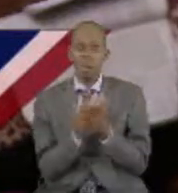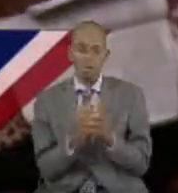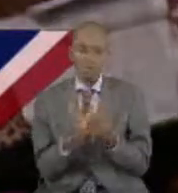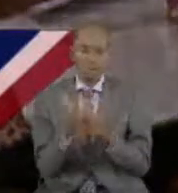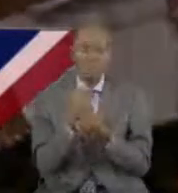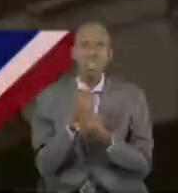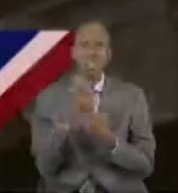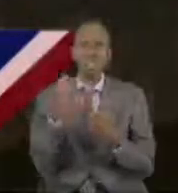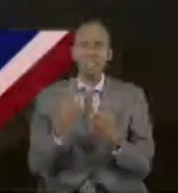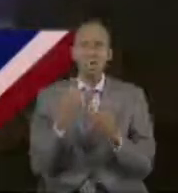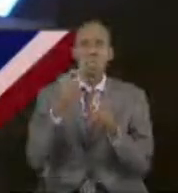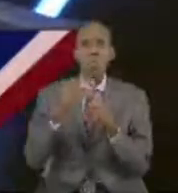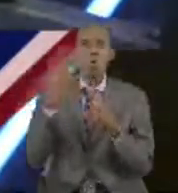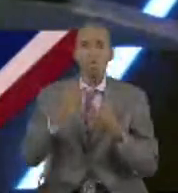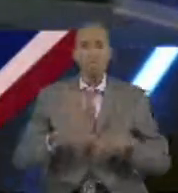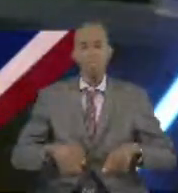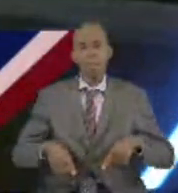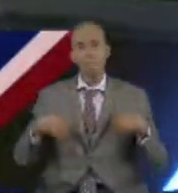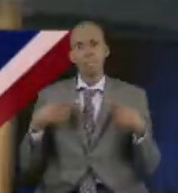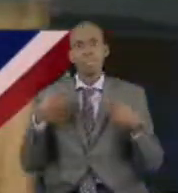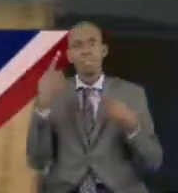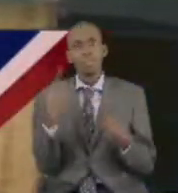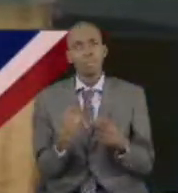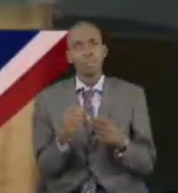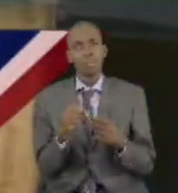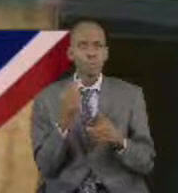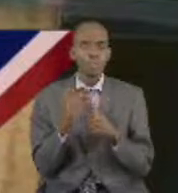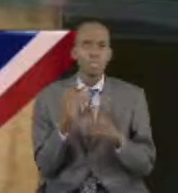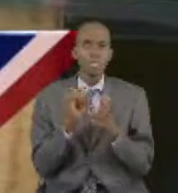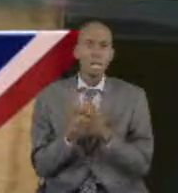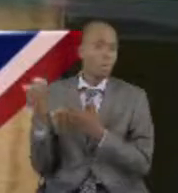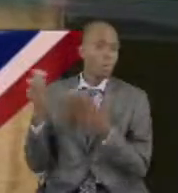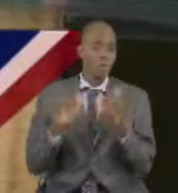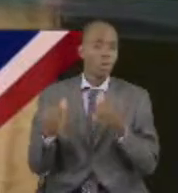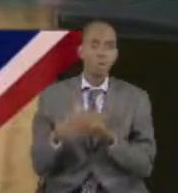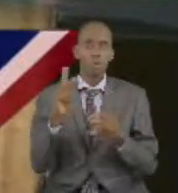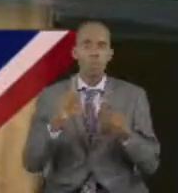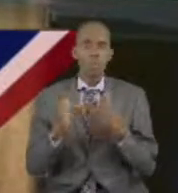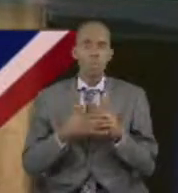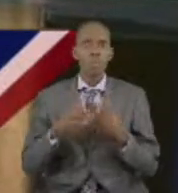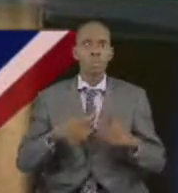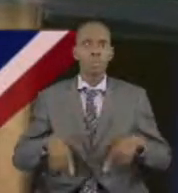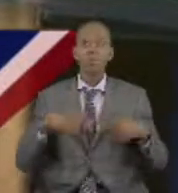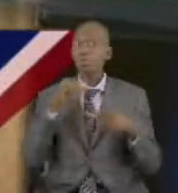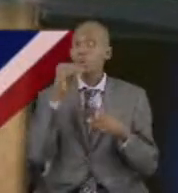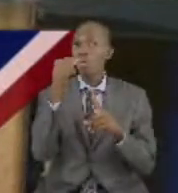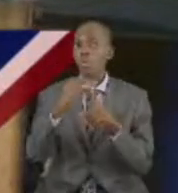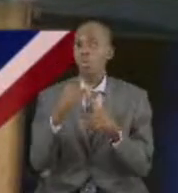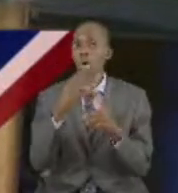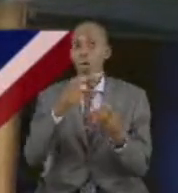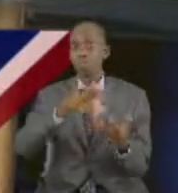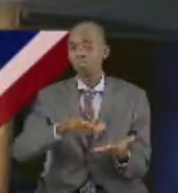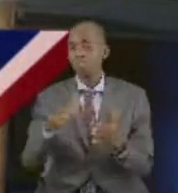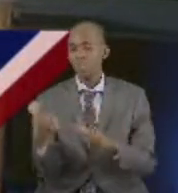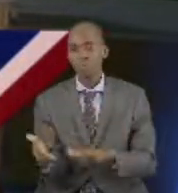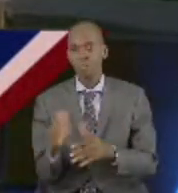la parole de vie. La parole qui amène la vie, qui amène d'autres personnes à la vie. Ce n'est pas la parole de